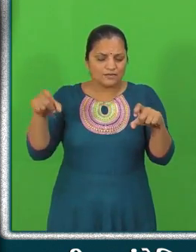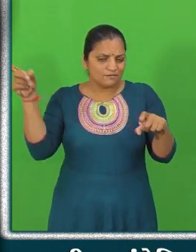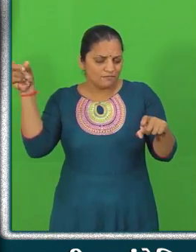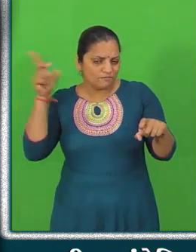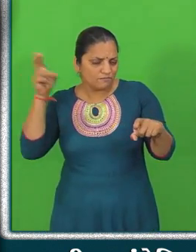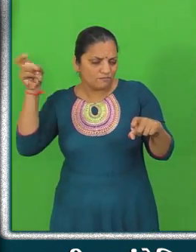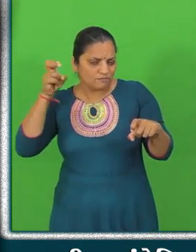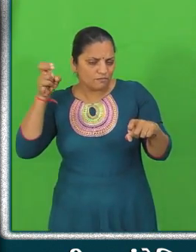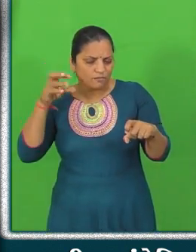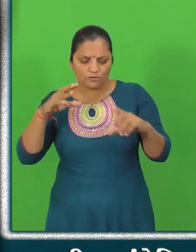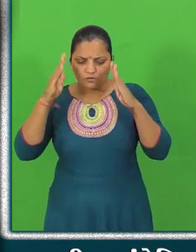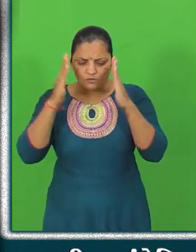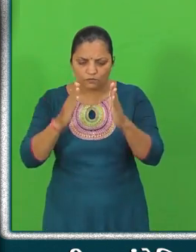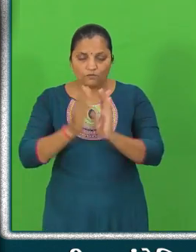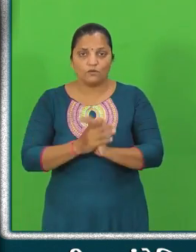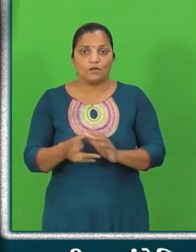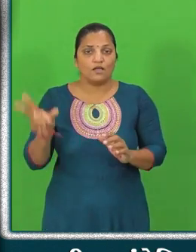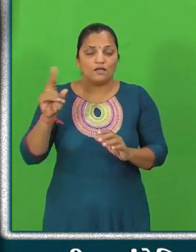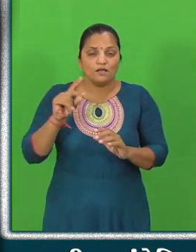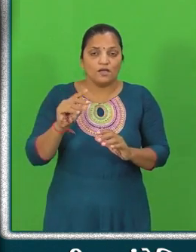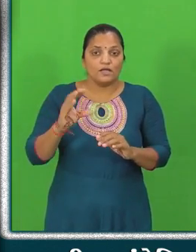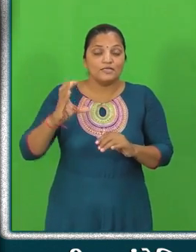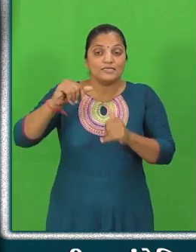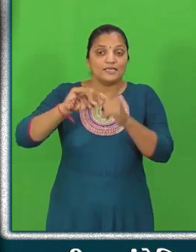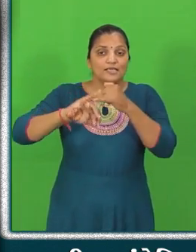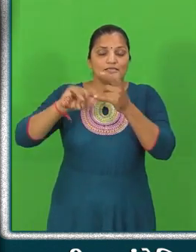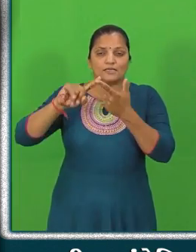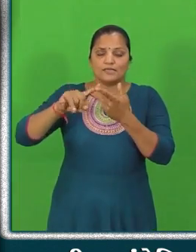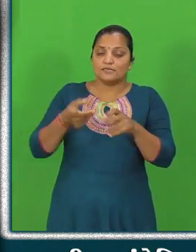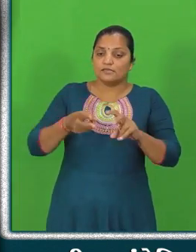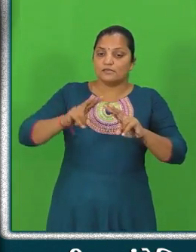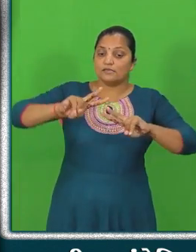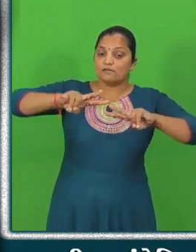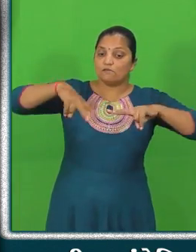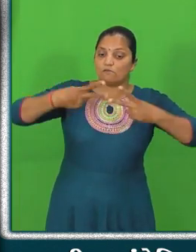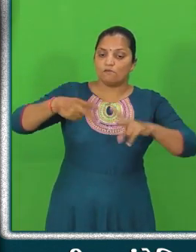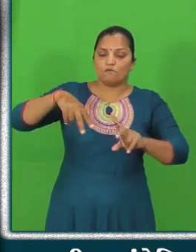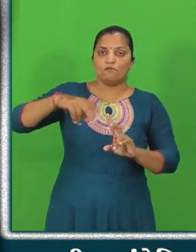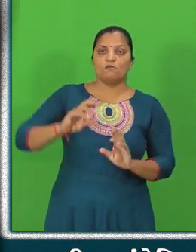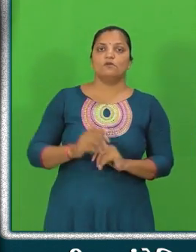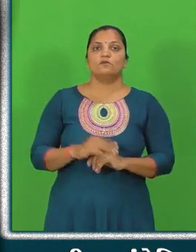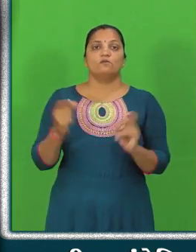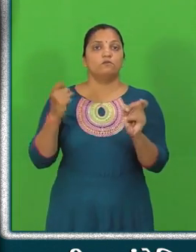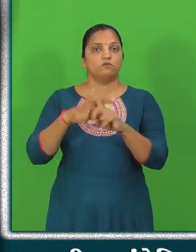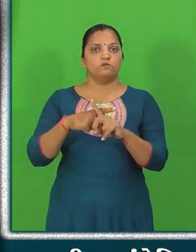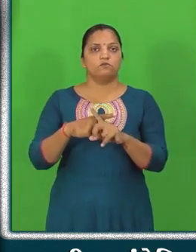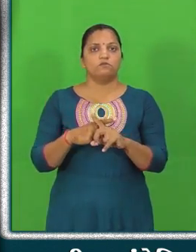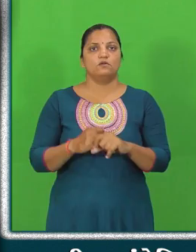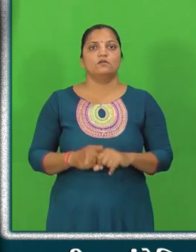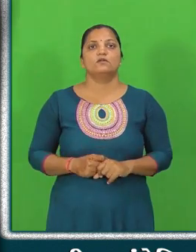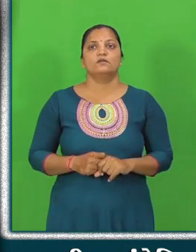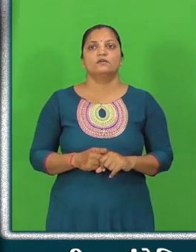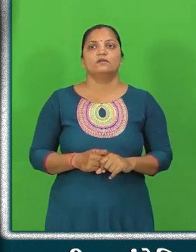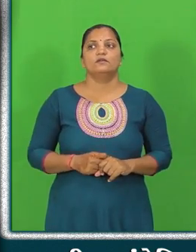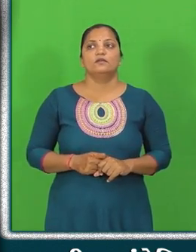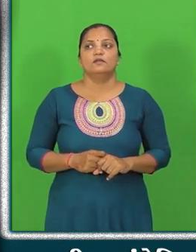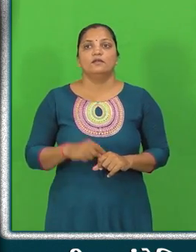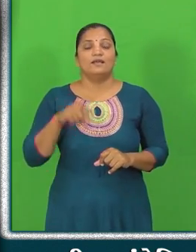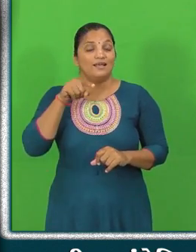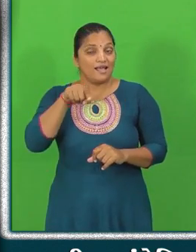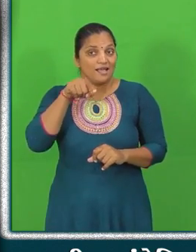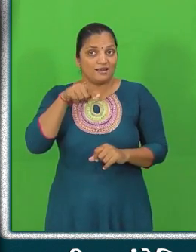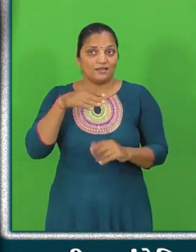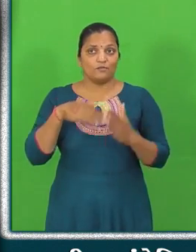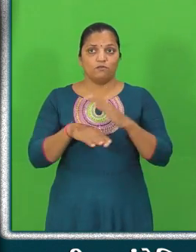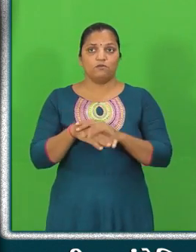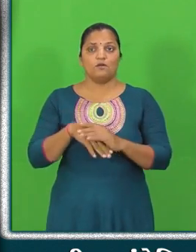નહીં। આ કેસ કરતા ઉલટો કેસ છે, આમાં શું હતું, સમાંતર કિરણ એફમાંથી પસાર થાય,